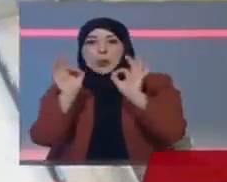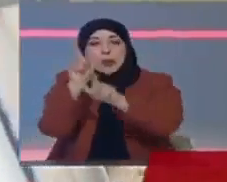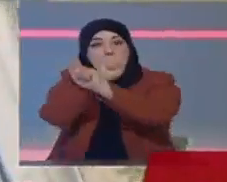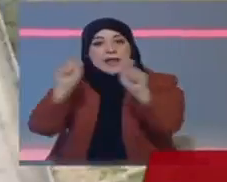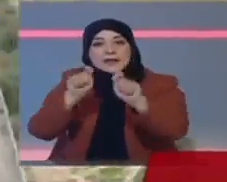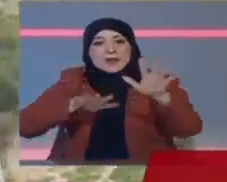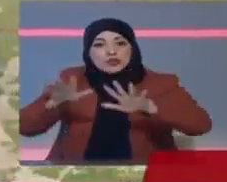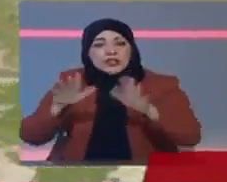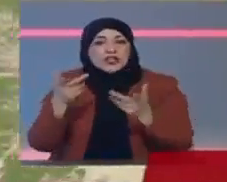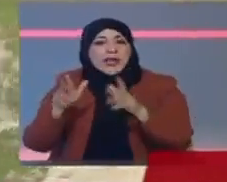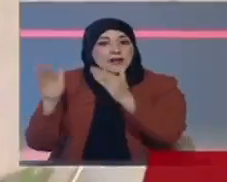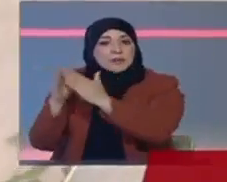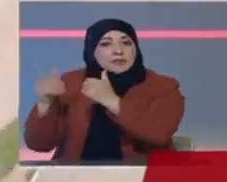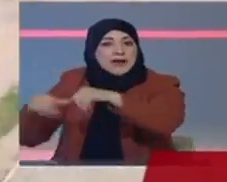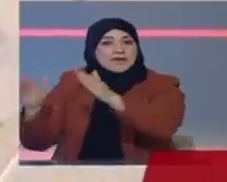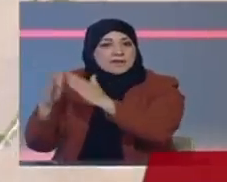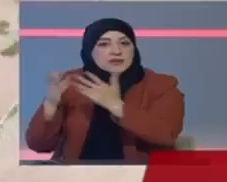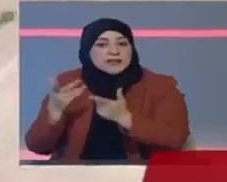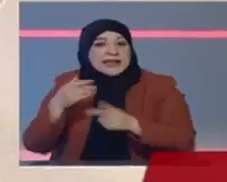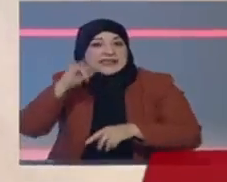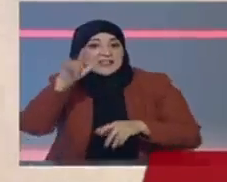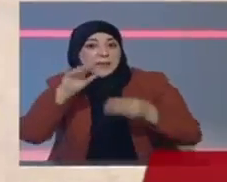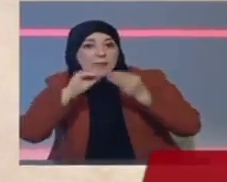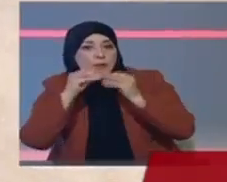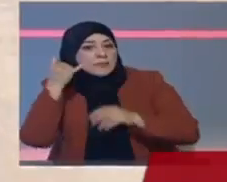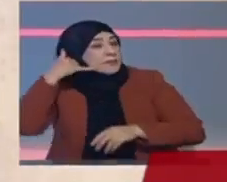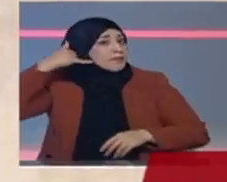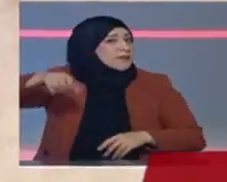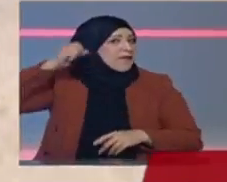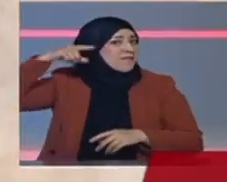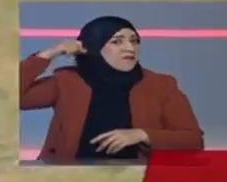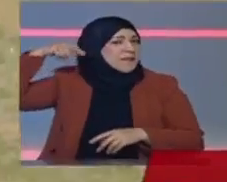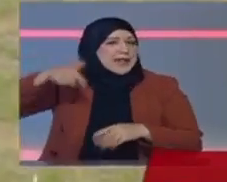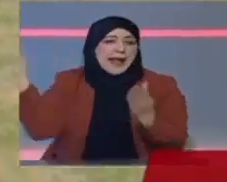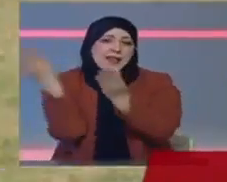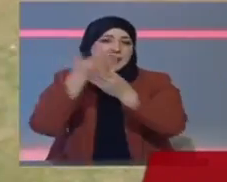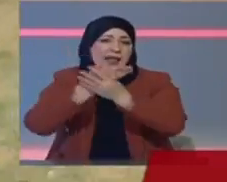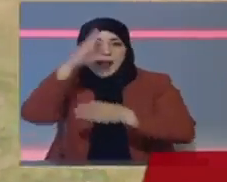تحدد المنطقه تبلغ قاعه العمليات للتدخل